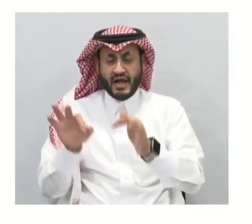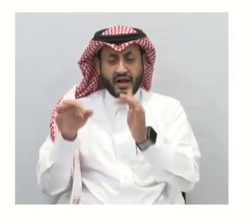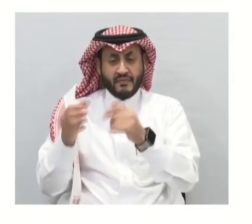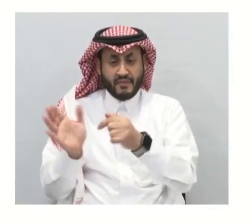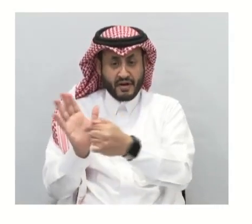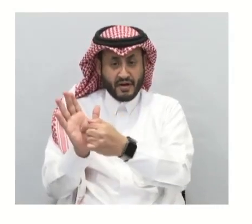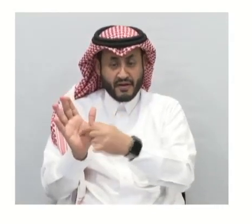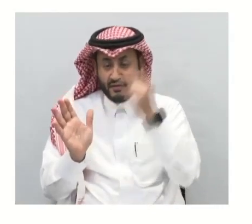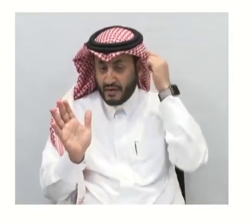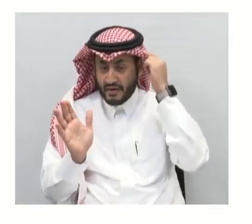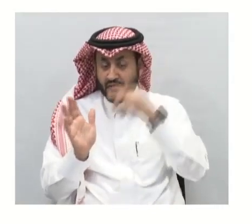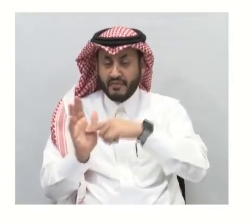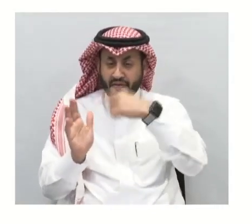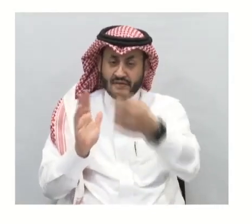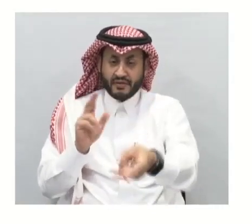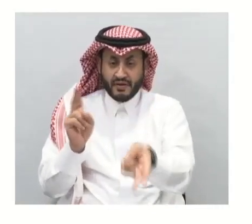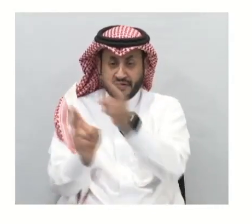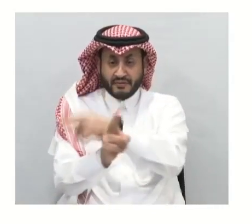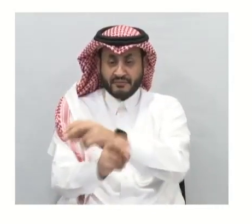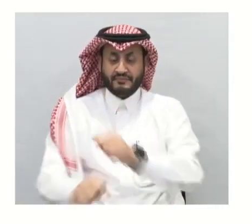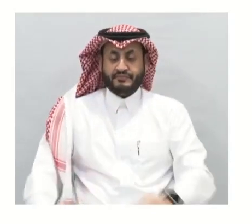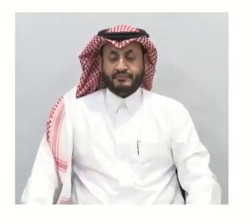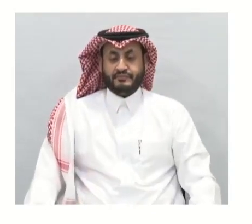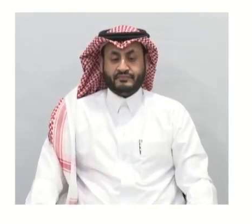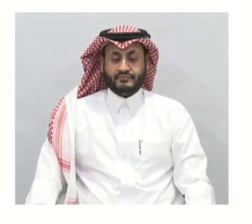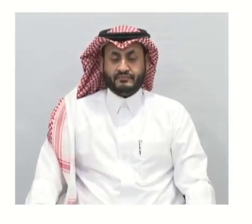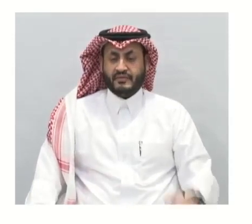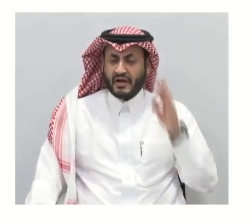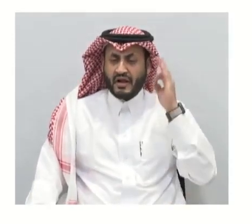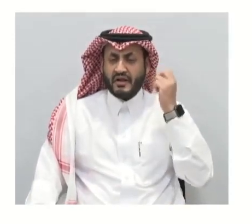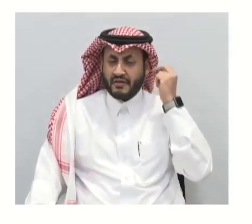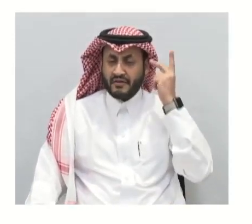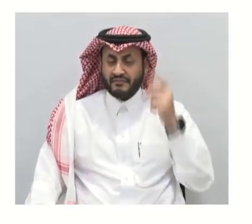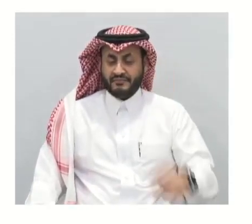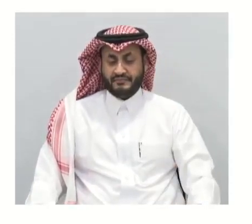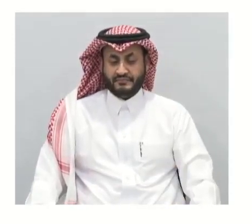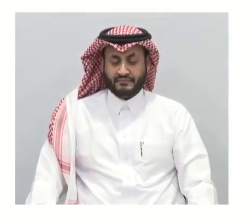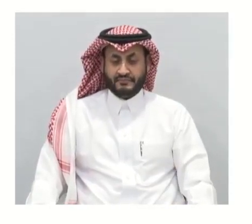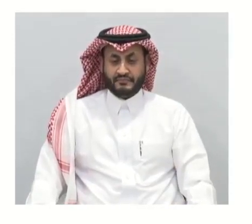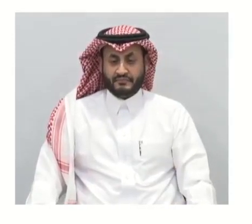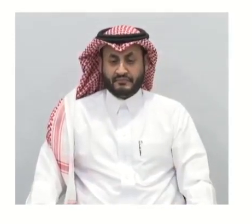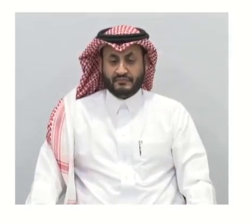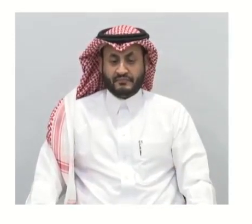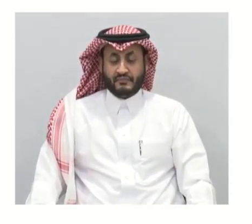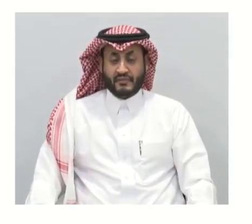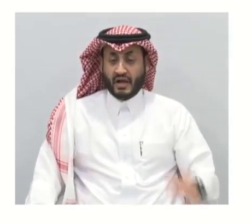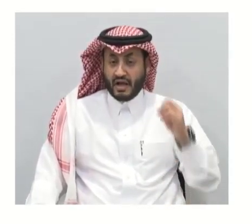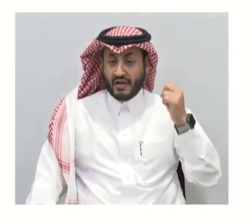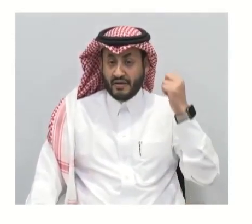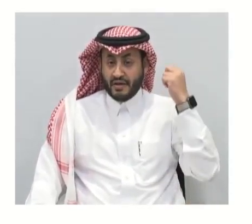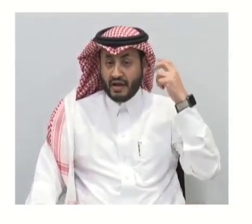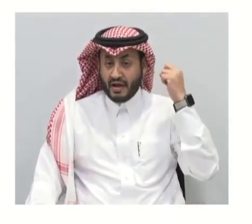في الموقف ثم يعد ويسمع الصوت او ترجمته يعد الصوت اساس العمليه